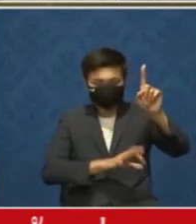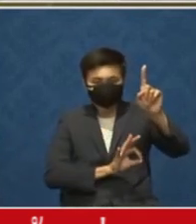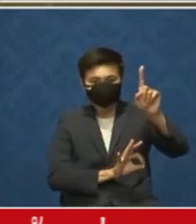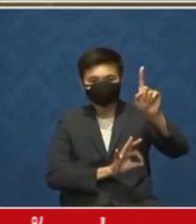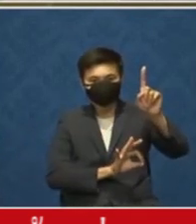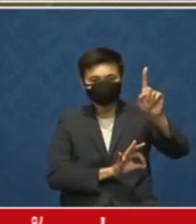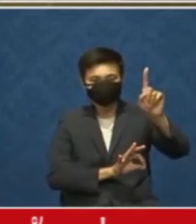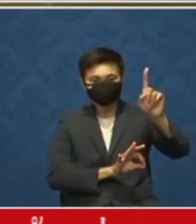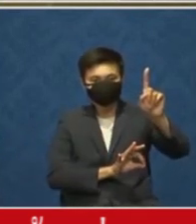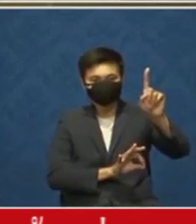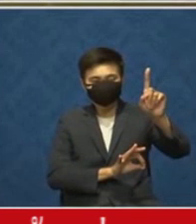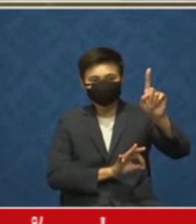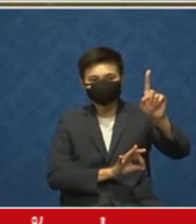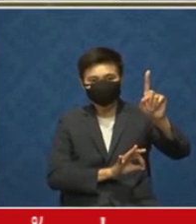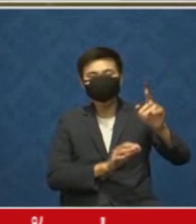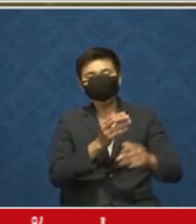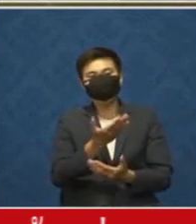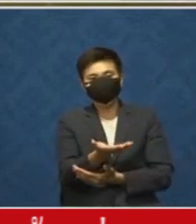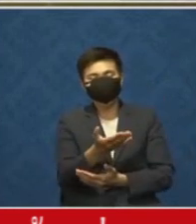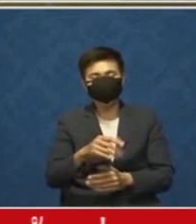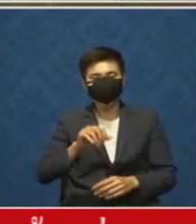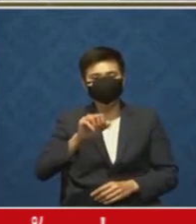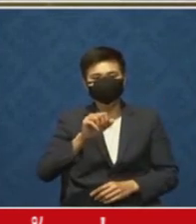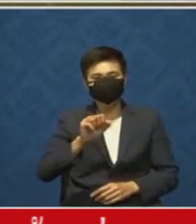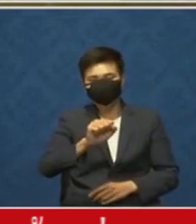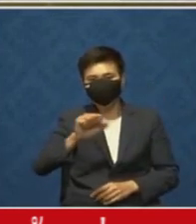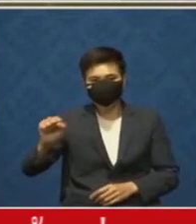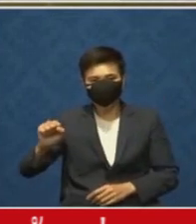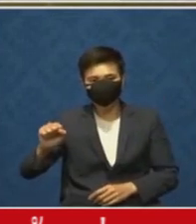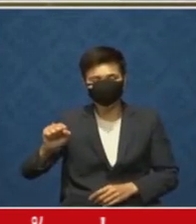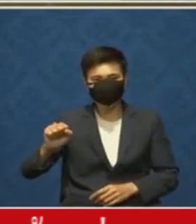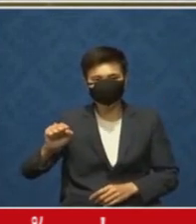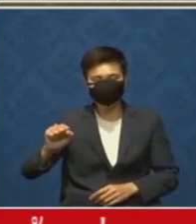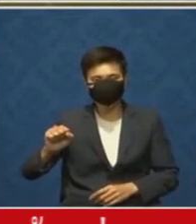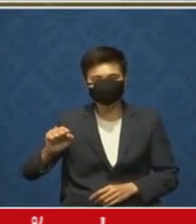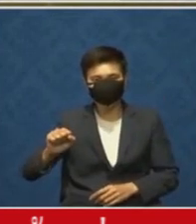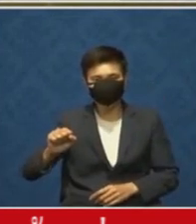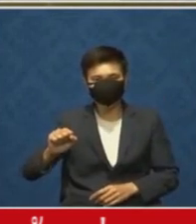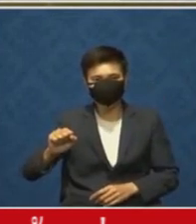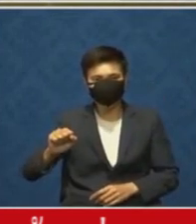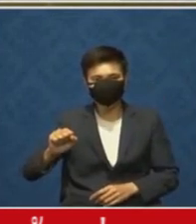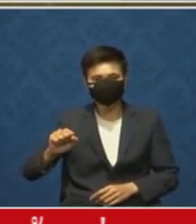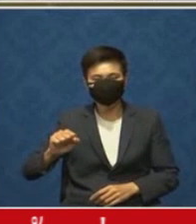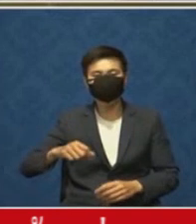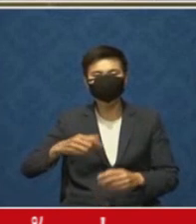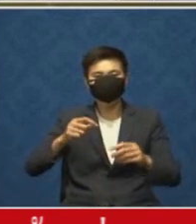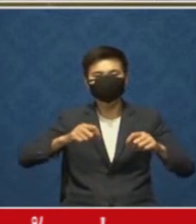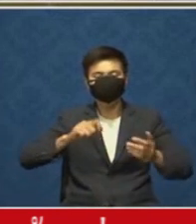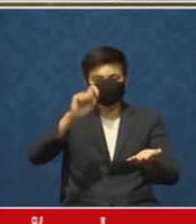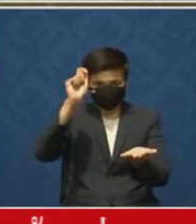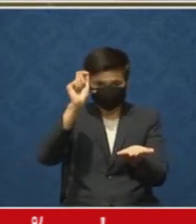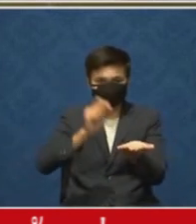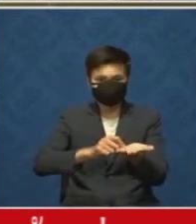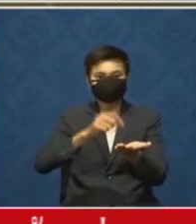บประมาณนะครับที่ทางสภาผู้แทนราษฎรนะครับก็ได้อนุมัติงบประมาณให้ไปแล้วนะ